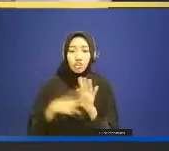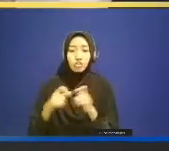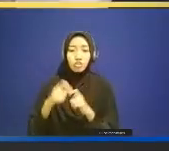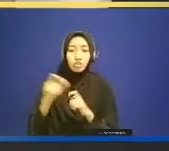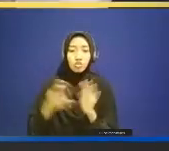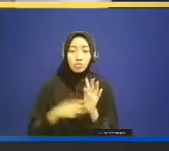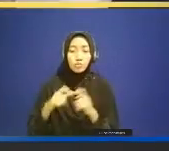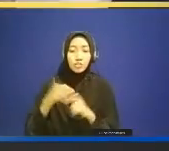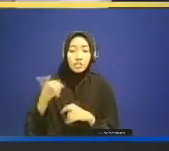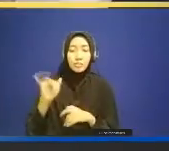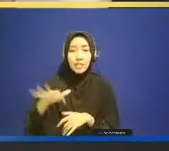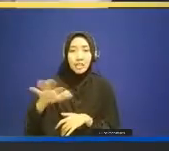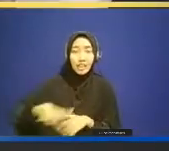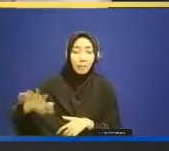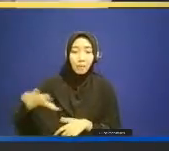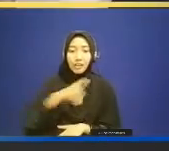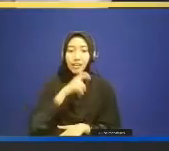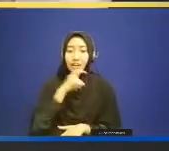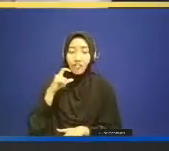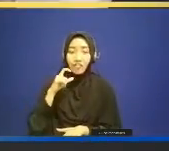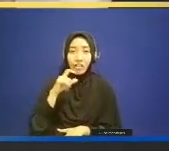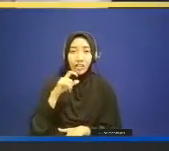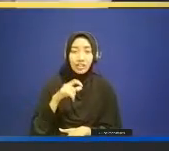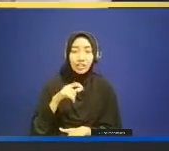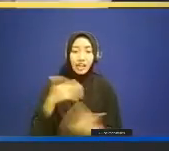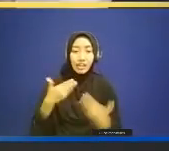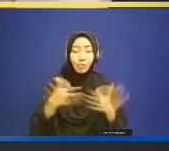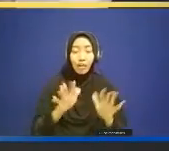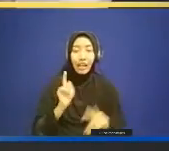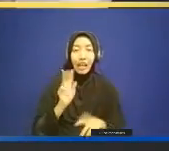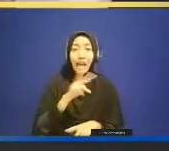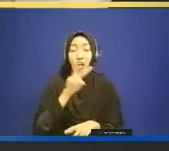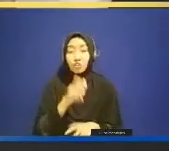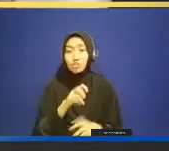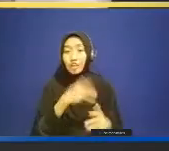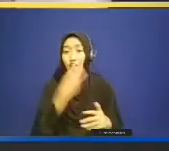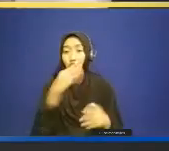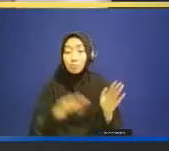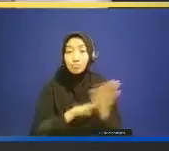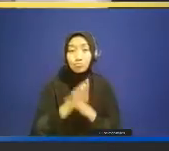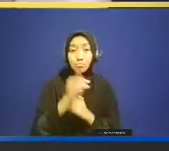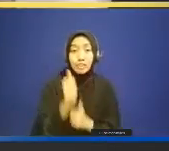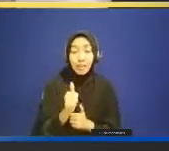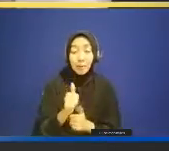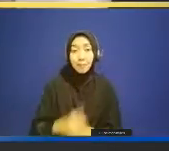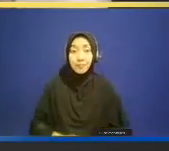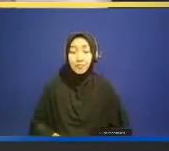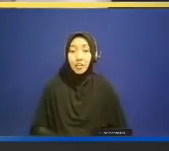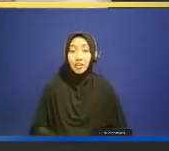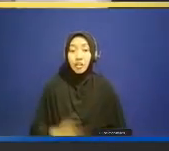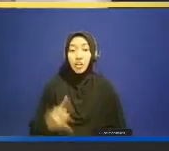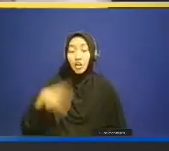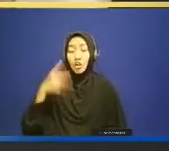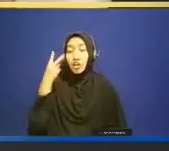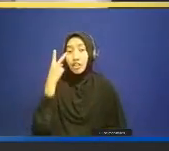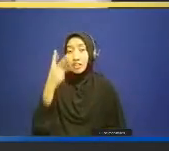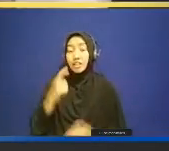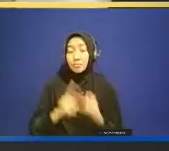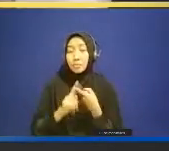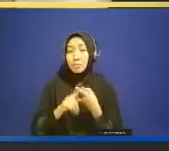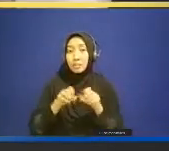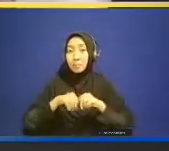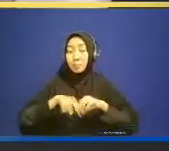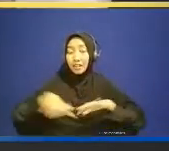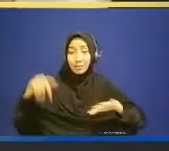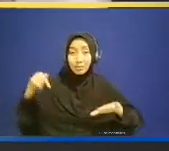kayak di lapangan atau di cafe segala macem singkatannya Harusnya bisa meningkat gitu Dan kalau kita lihat dari teman depan pun bahkan kayaknya dengan